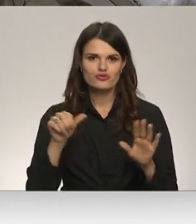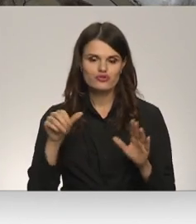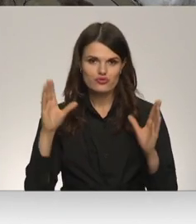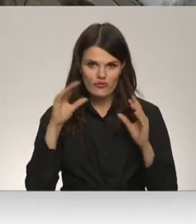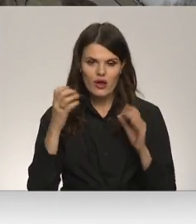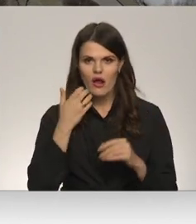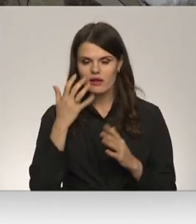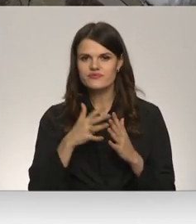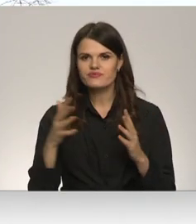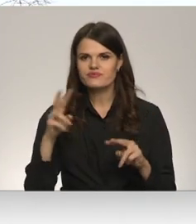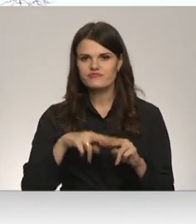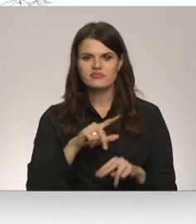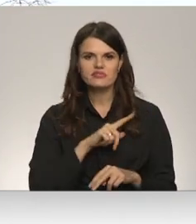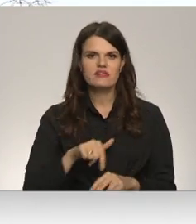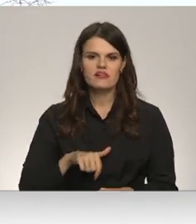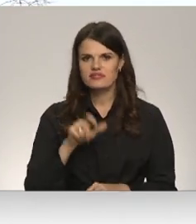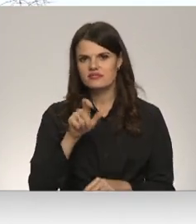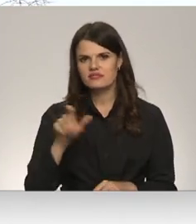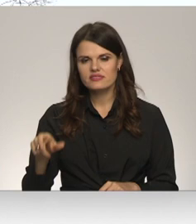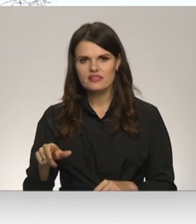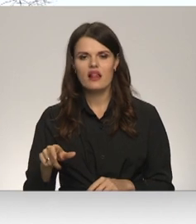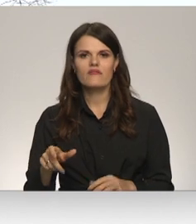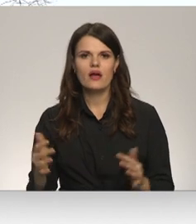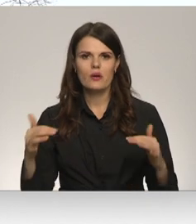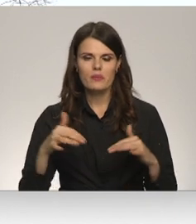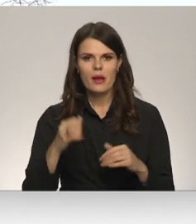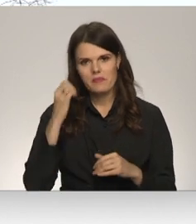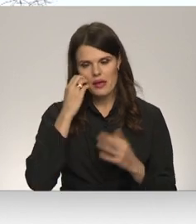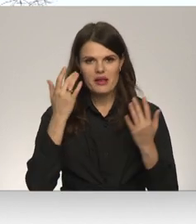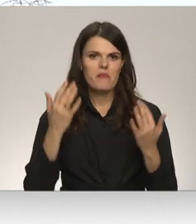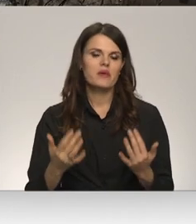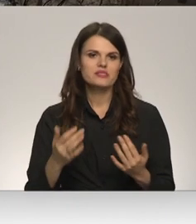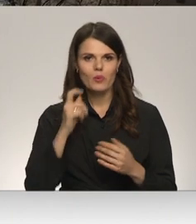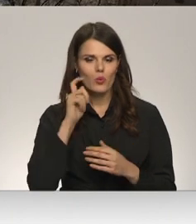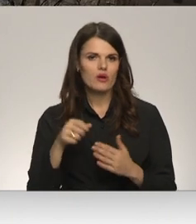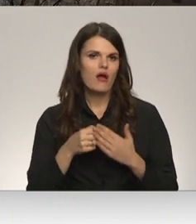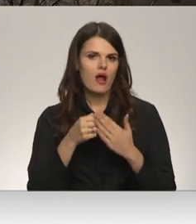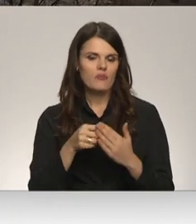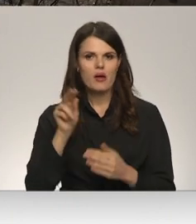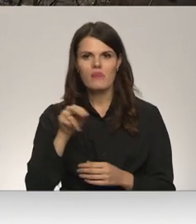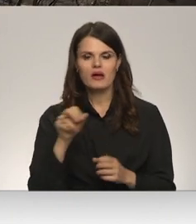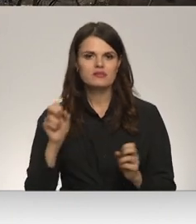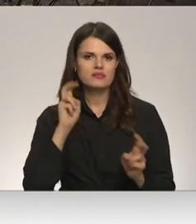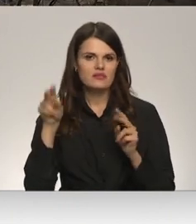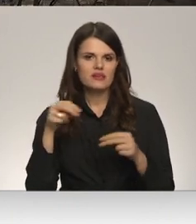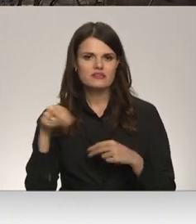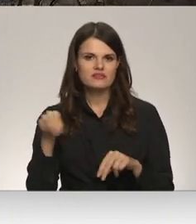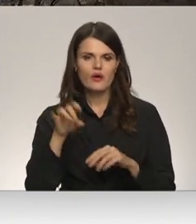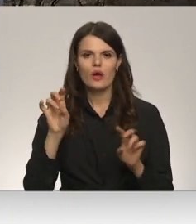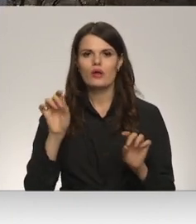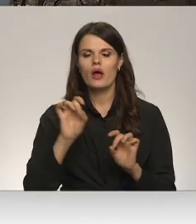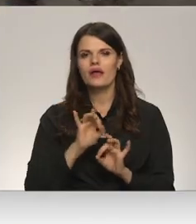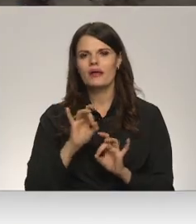kad daudz viet Latvijā iedzīvotāji vienojas piemiņas pasākumos Ukrainas atbalstam. Baznīcas zvans ar Ukrainas himnu